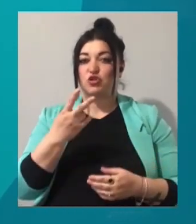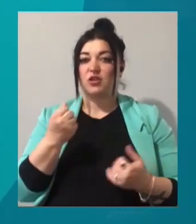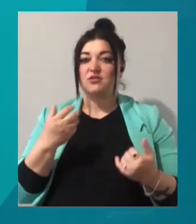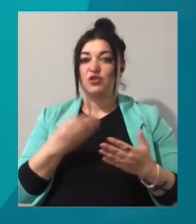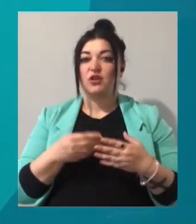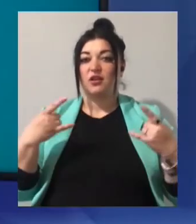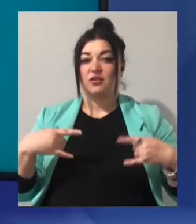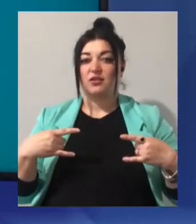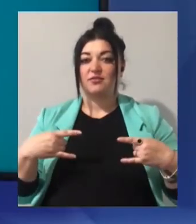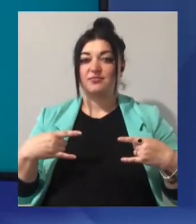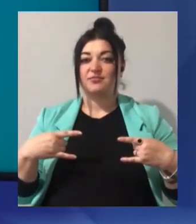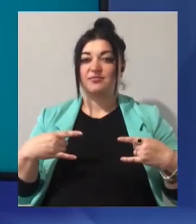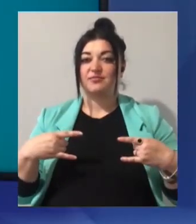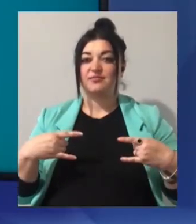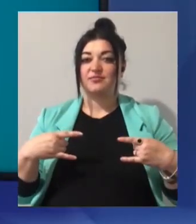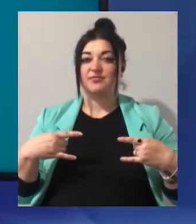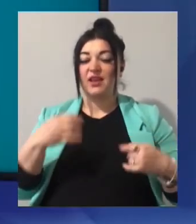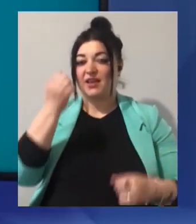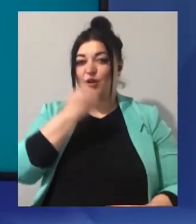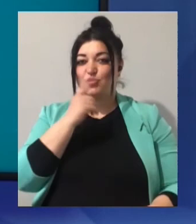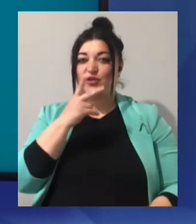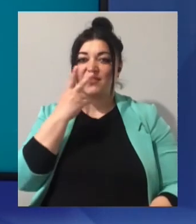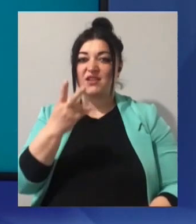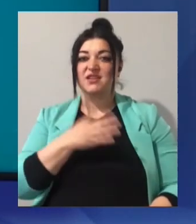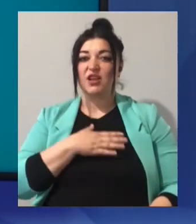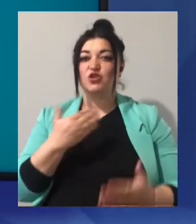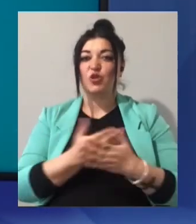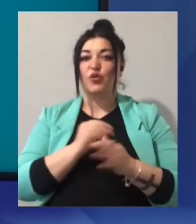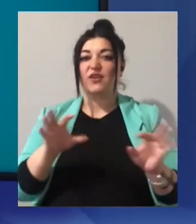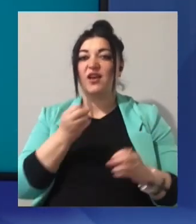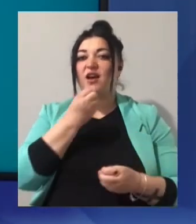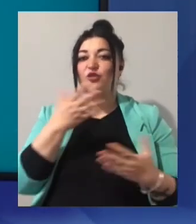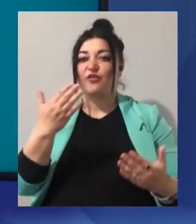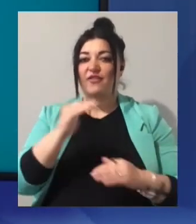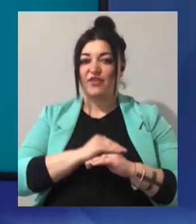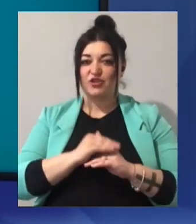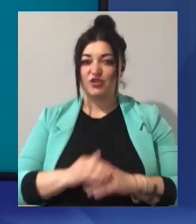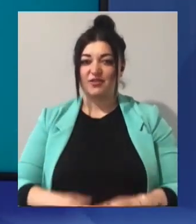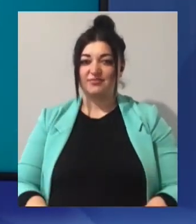своїх екранах. Дякую, що дивилися наші новини і гарного вам вечора.